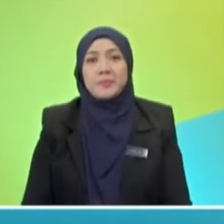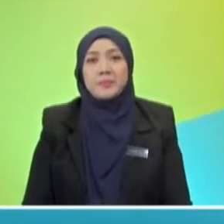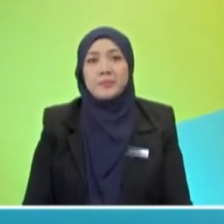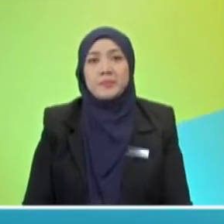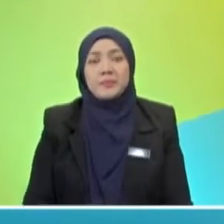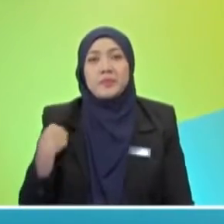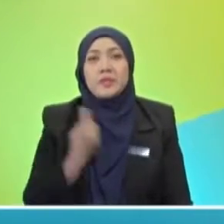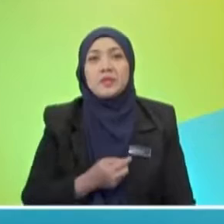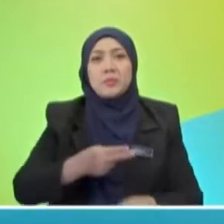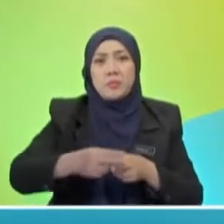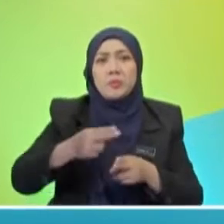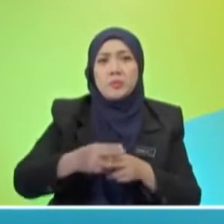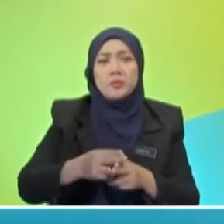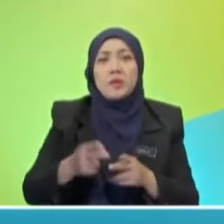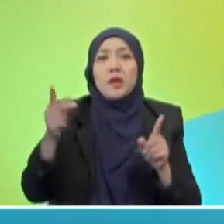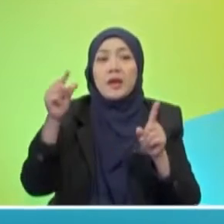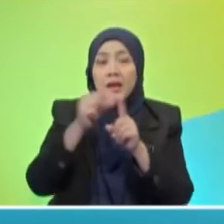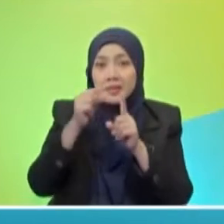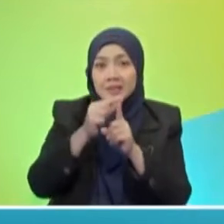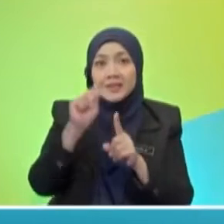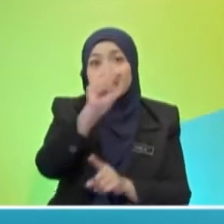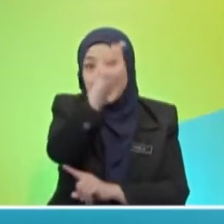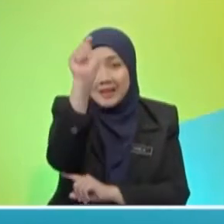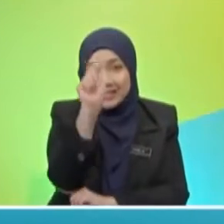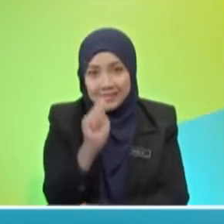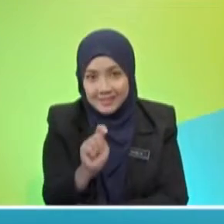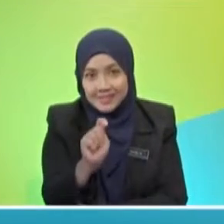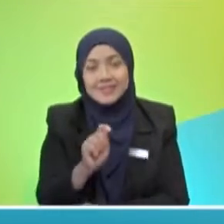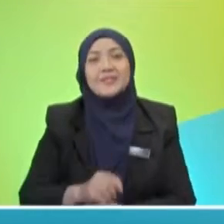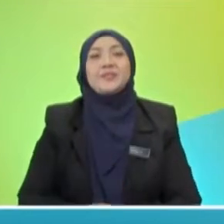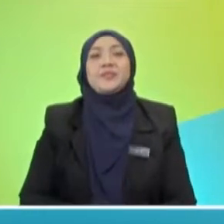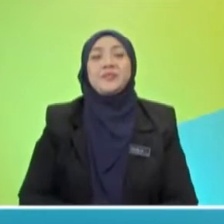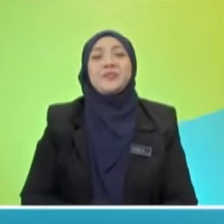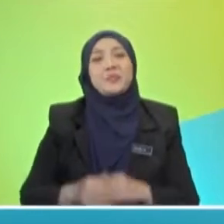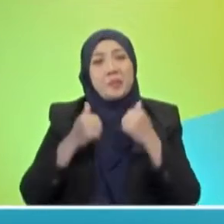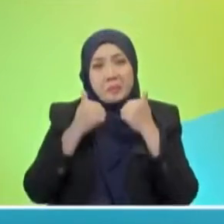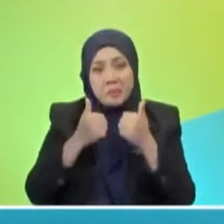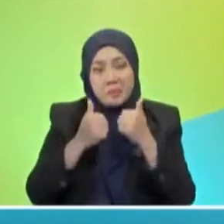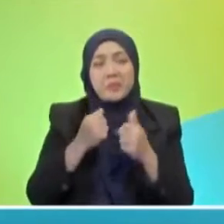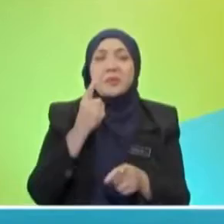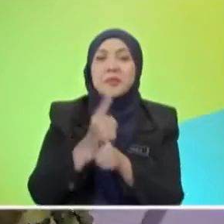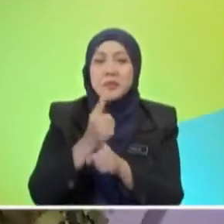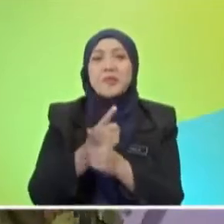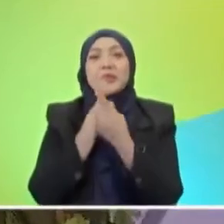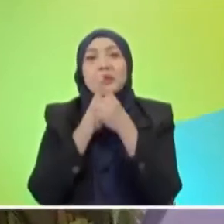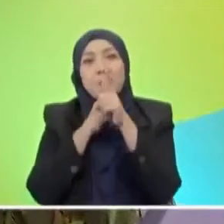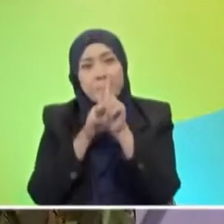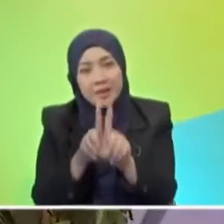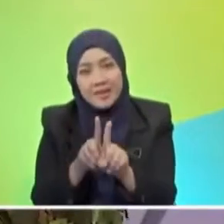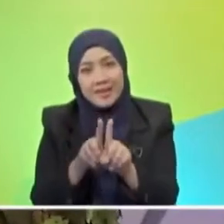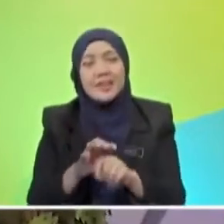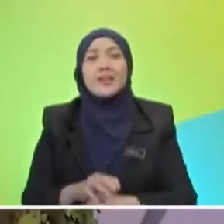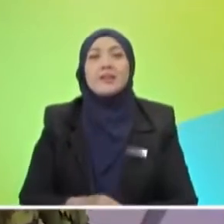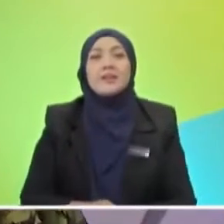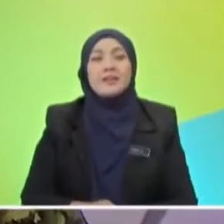Kita potong kata tanya. Kita potong kata tanya. Bagus Aisyah. Yeay. Kita beri ganjaranlah untuk segmen